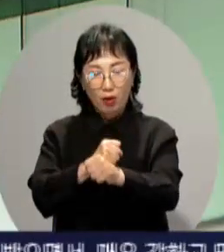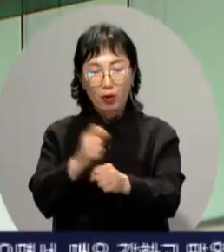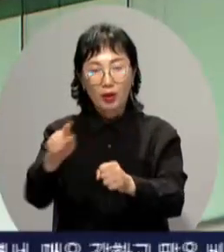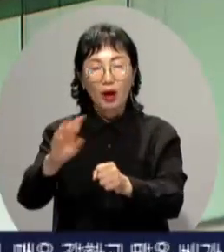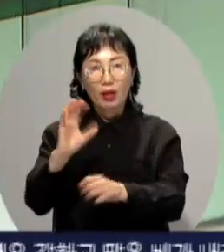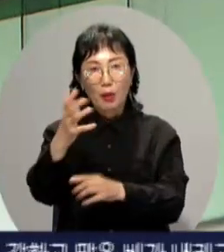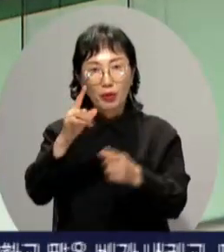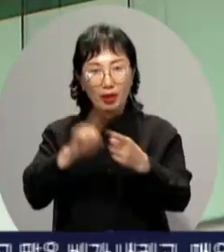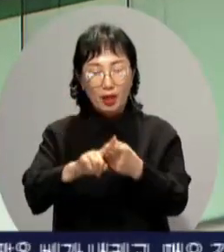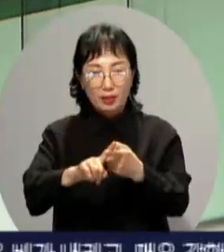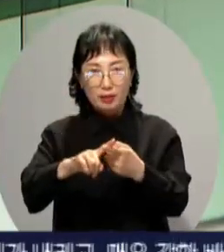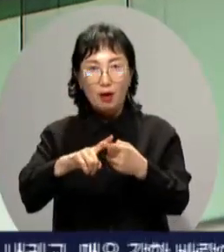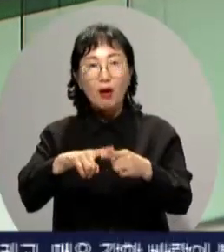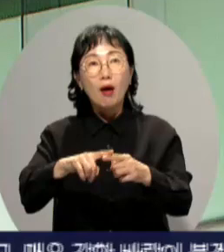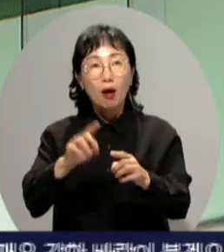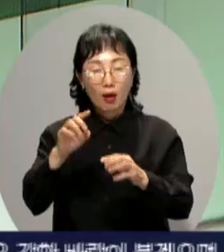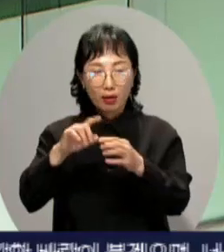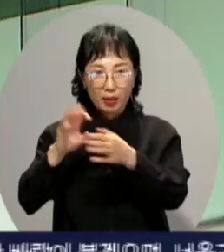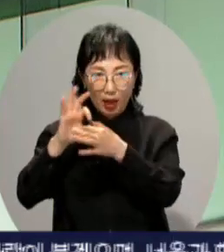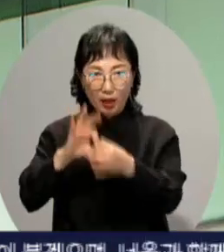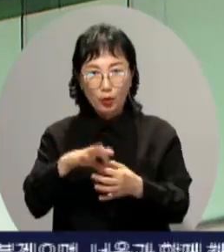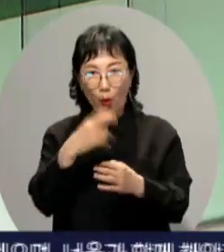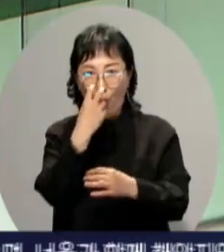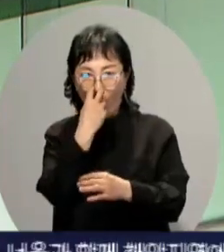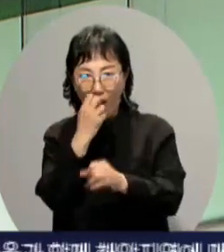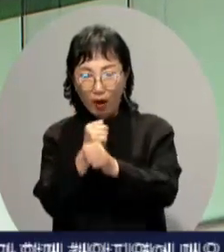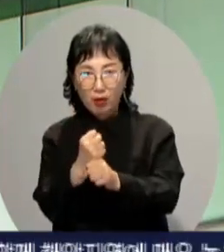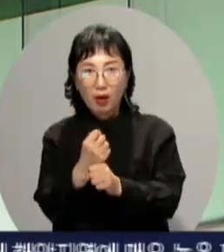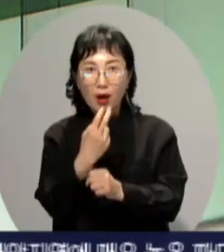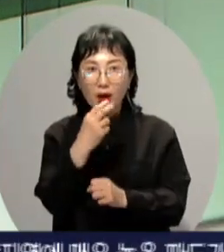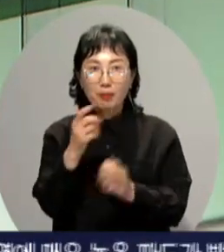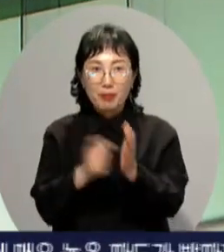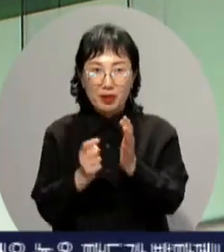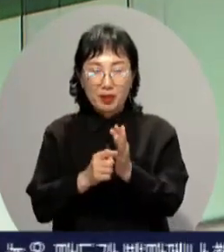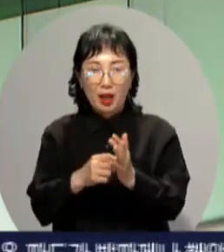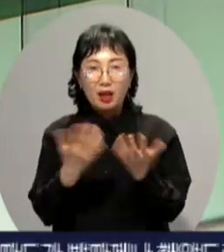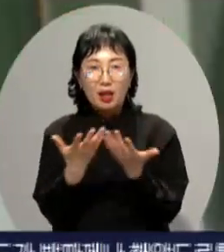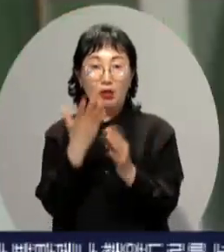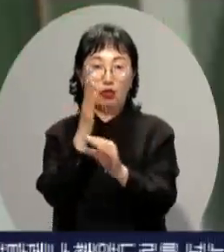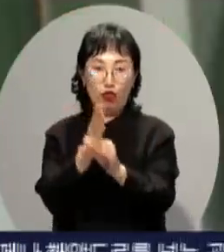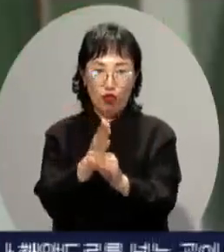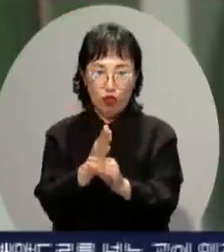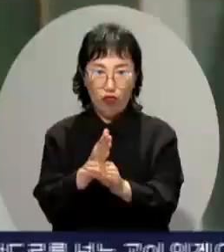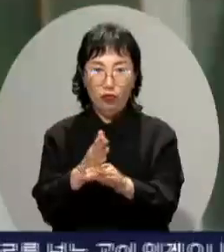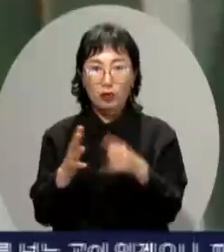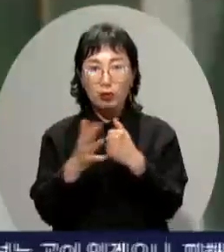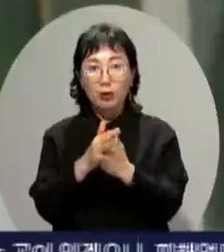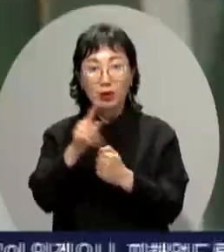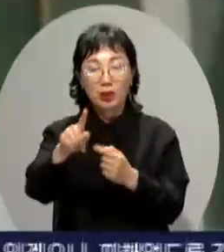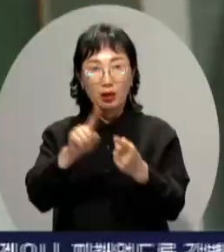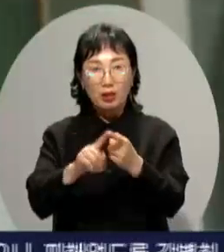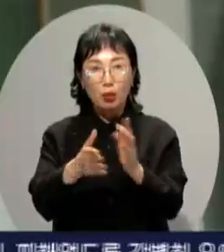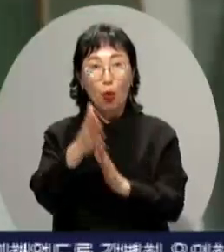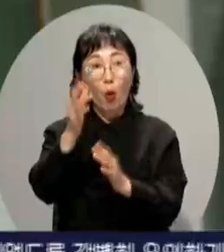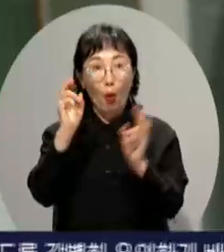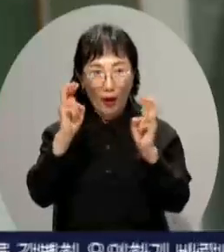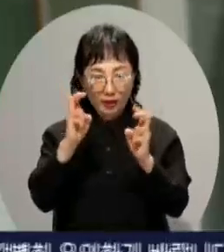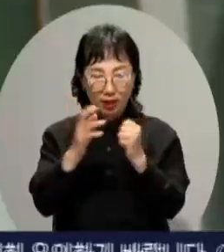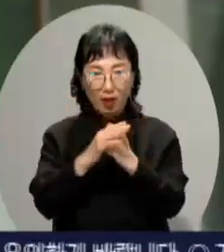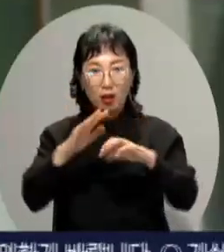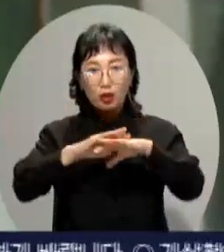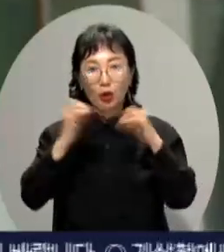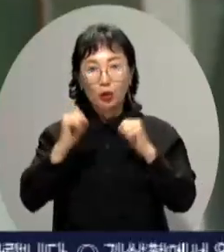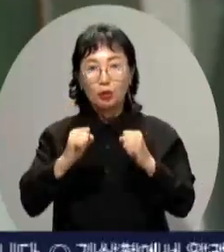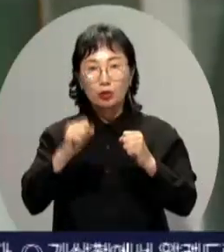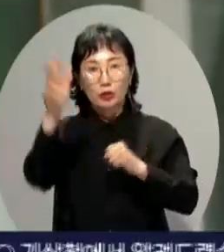파악하면서 24시간 비상근무 태세에 들어갔습니다. 공사는 태풍에 따른 재난 예방을 위해 본사를 비롯한 전국